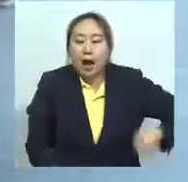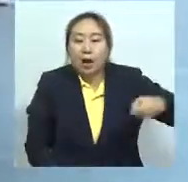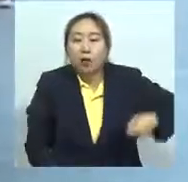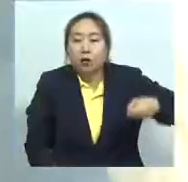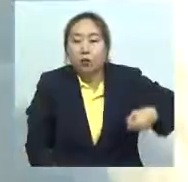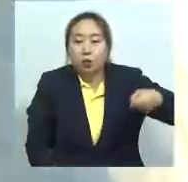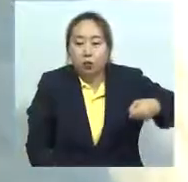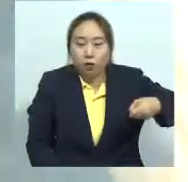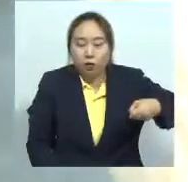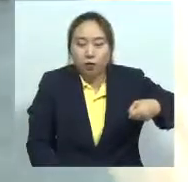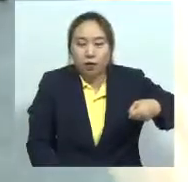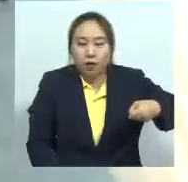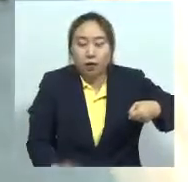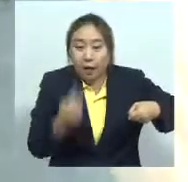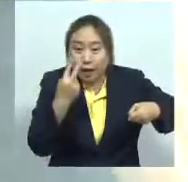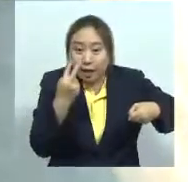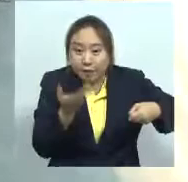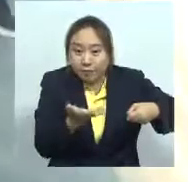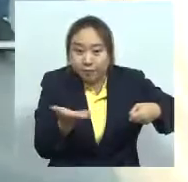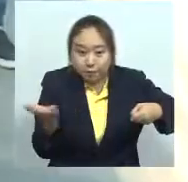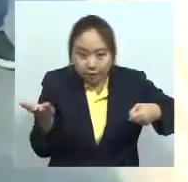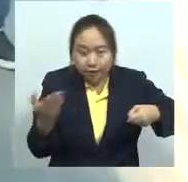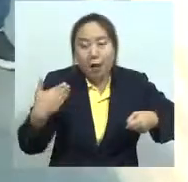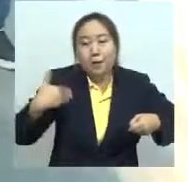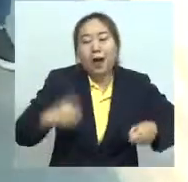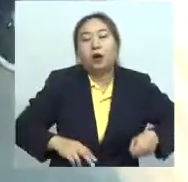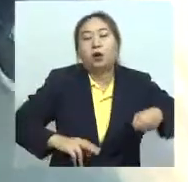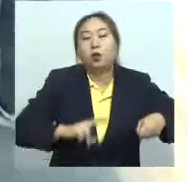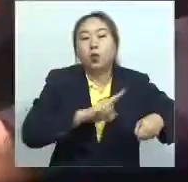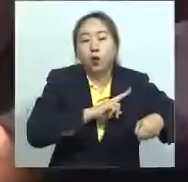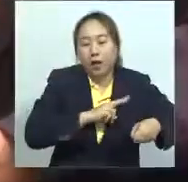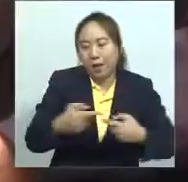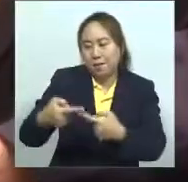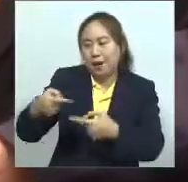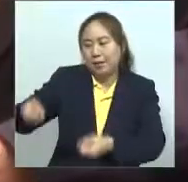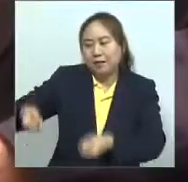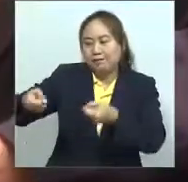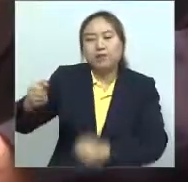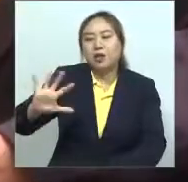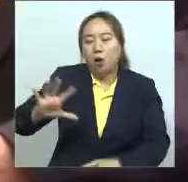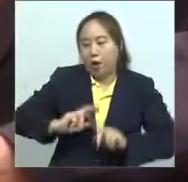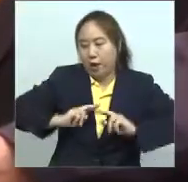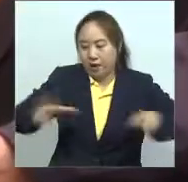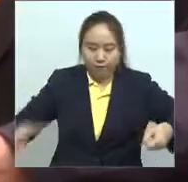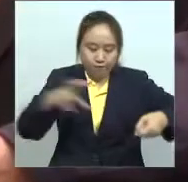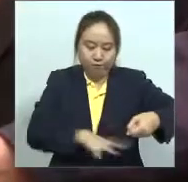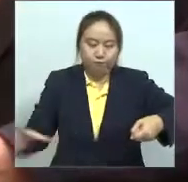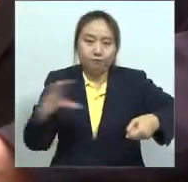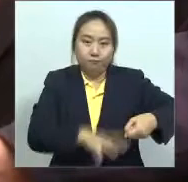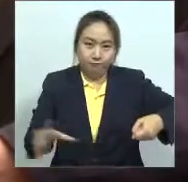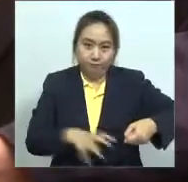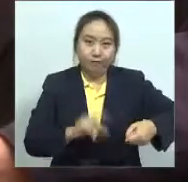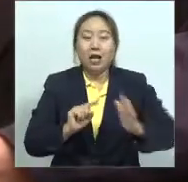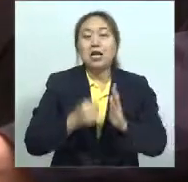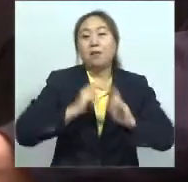ที่คุณผู้ชมเห็นอยู่ตอนนี้นะถุงผ้าไปไม่ต้องรับถุงพลาสติกก็เป็นการช่วยกันเริ่มจากตัวเรานี่แหละด้านพลเอก